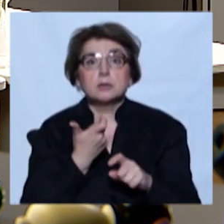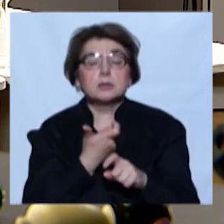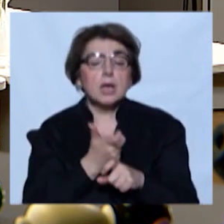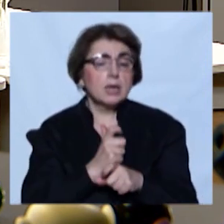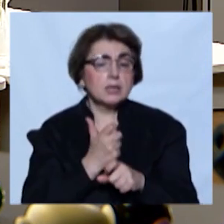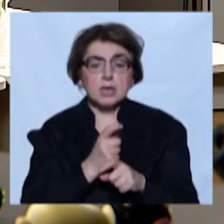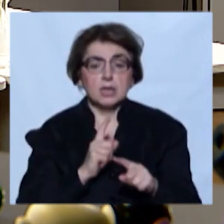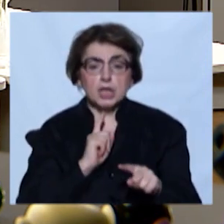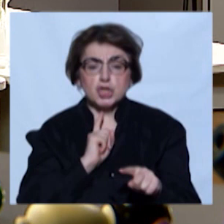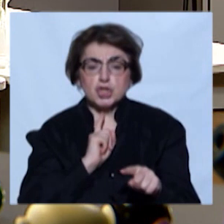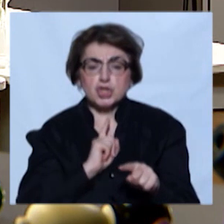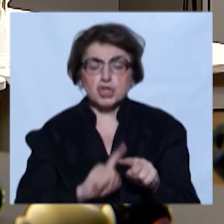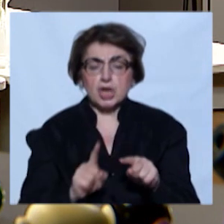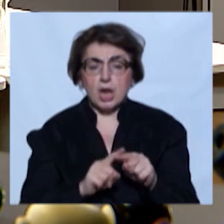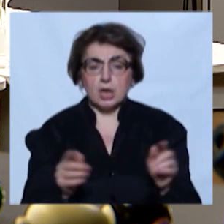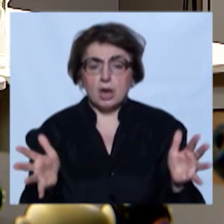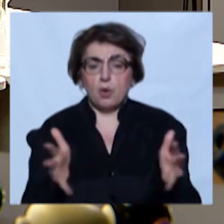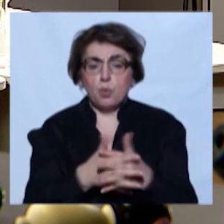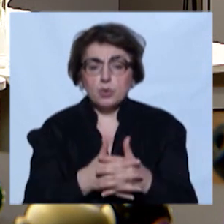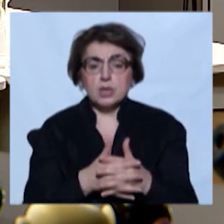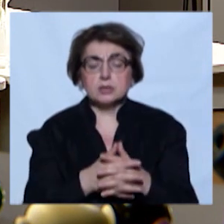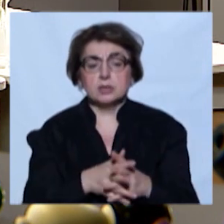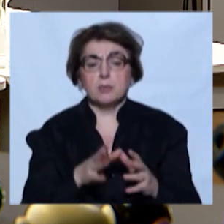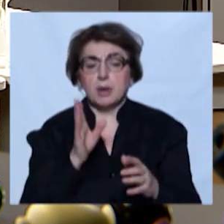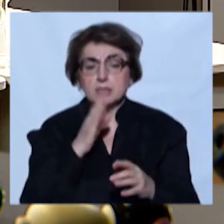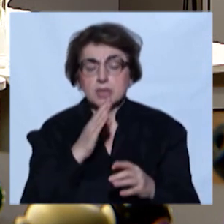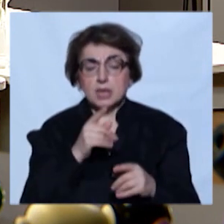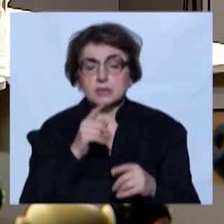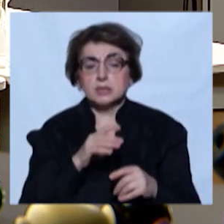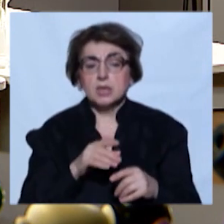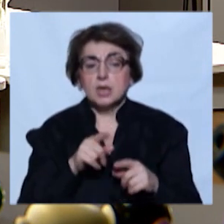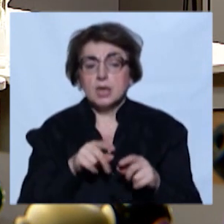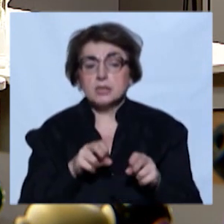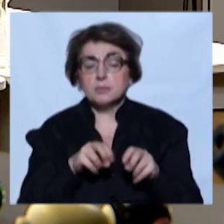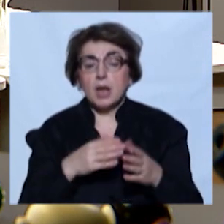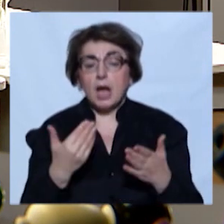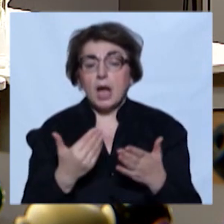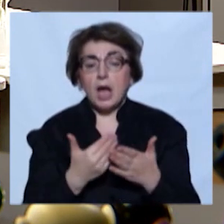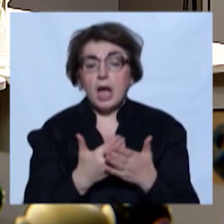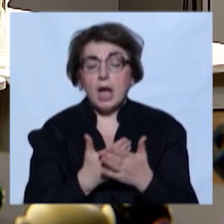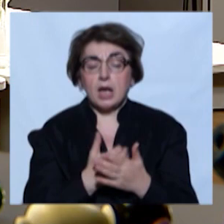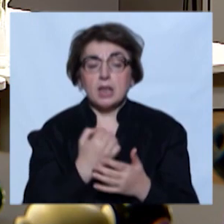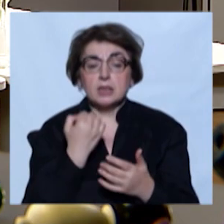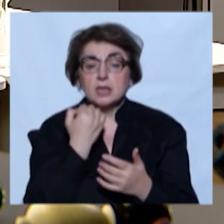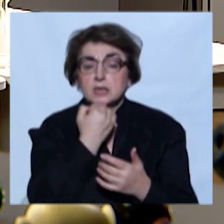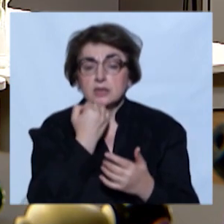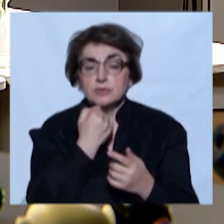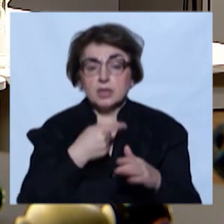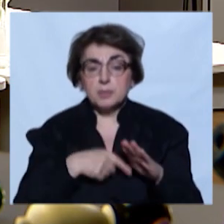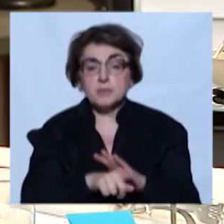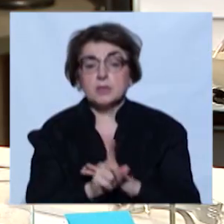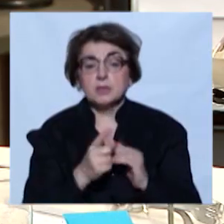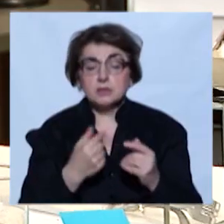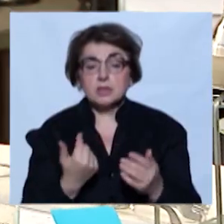სისწრაფით უერთდებიან წყალს ქიმიურად და ახალ ნივთიერებებს, ანუ ახალ ნაერთებს